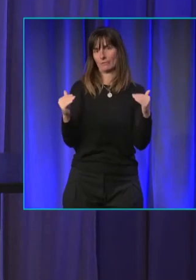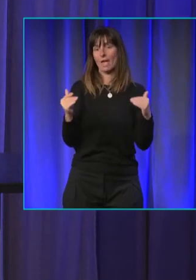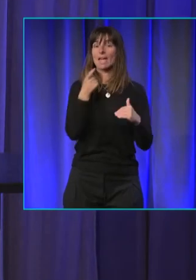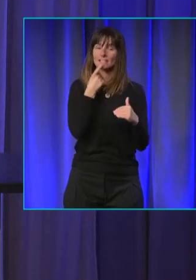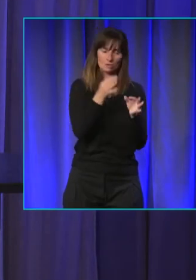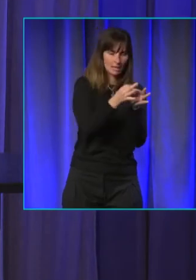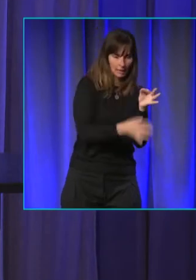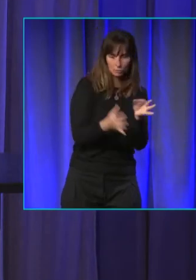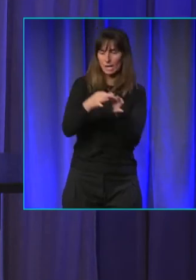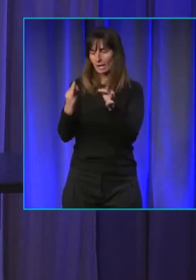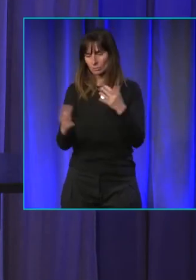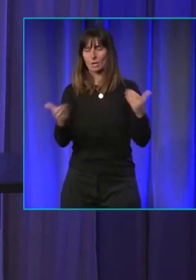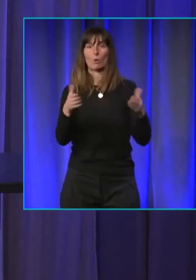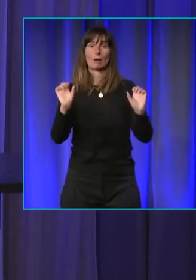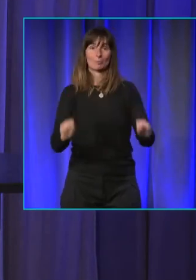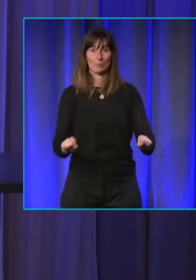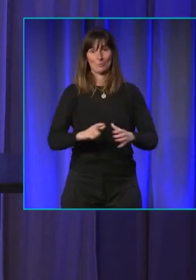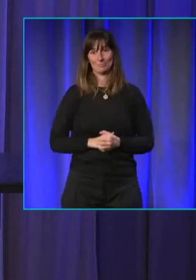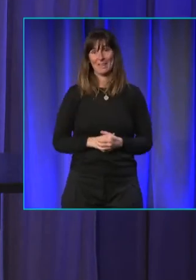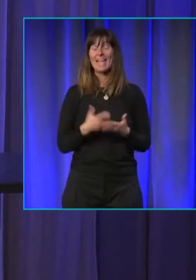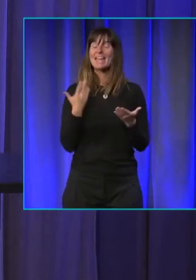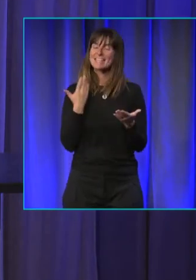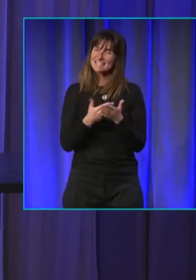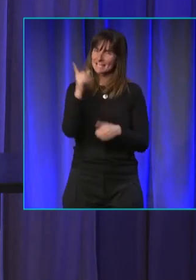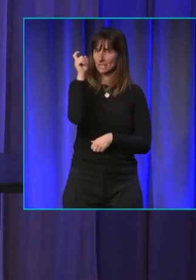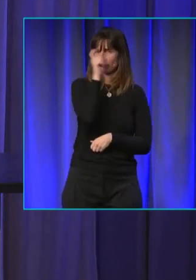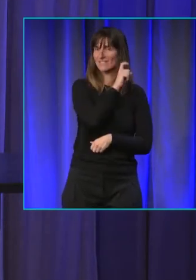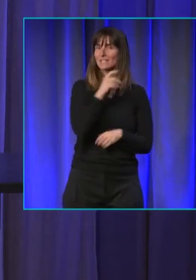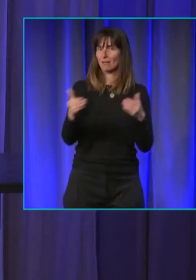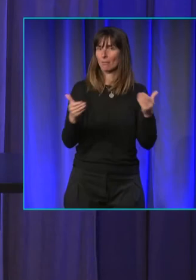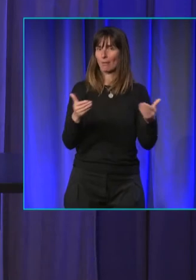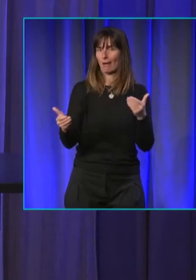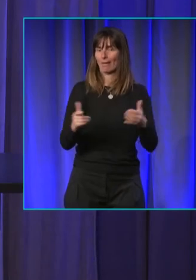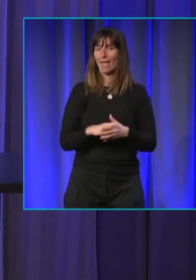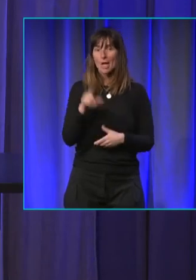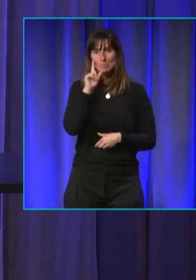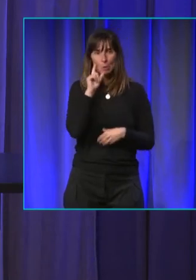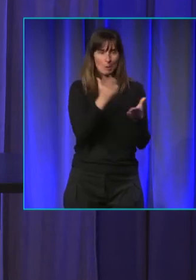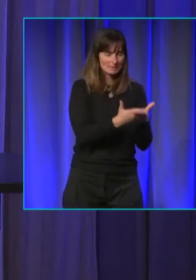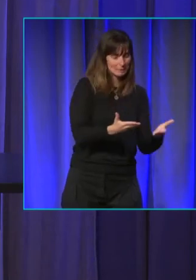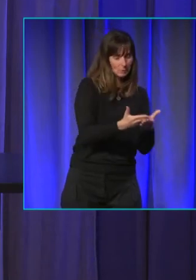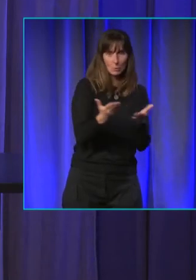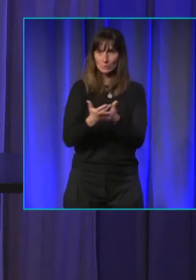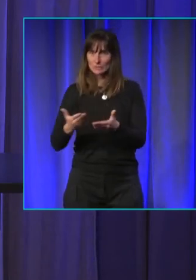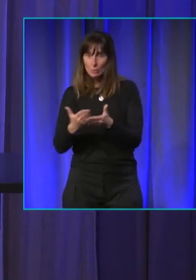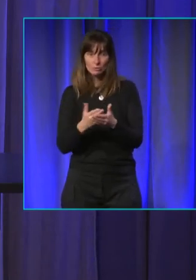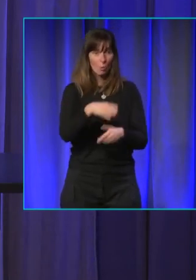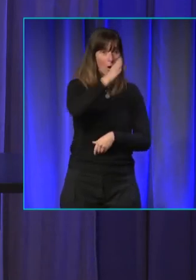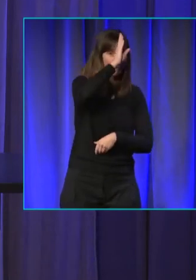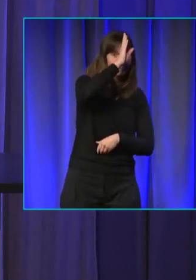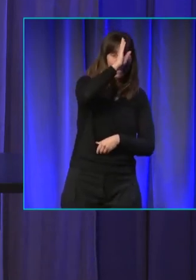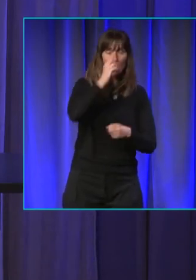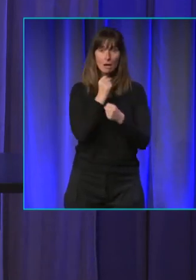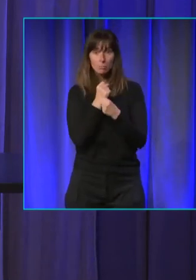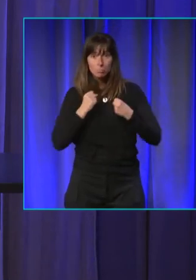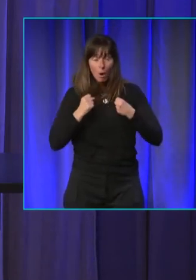populations. C'est toute la difficulté dans la comparaison. Lorsqu'on a vraiment des dimensions, des tailles, des poids différents, c'est la même